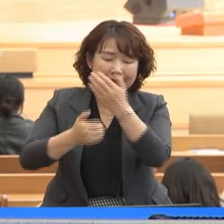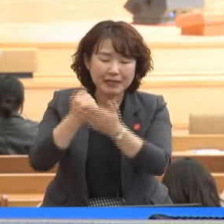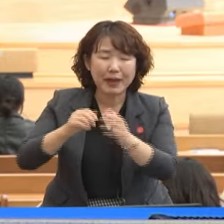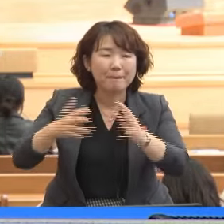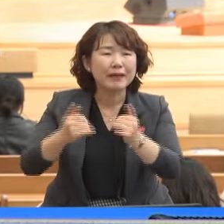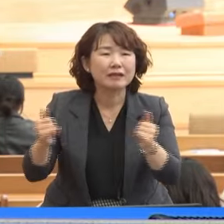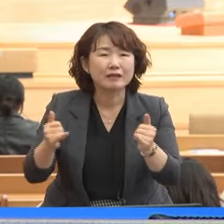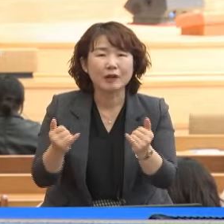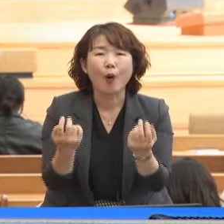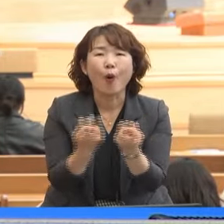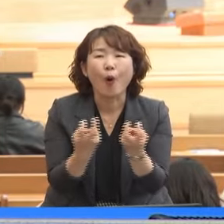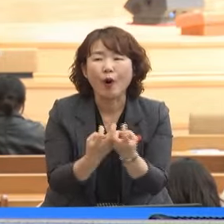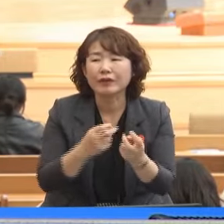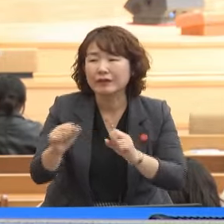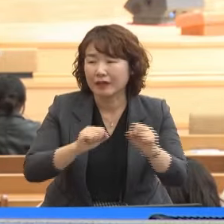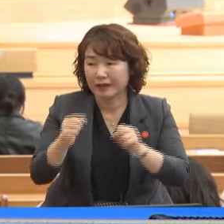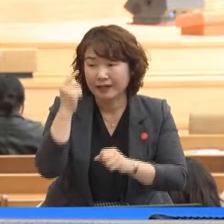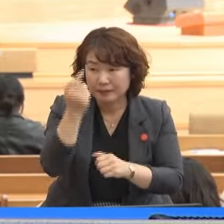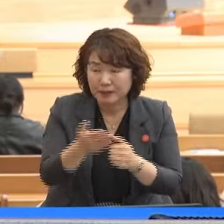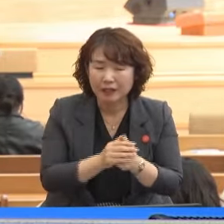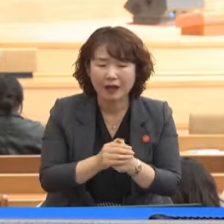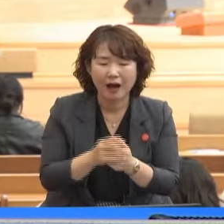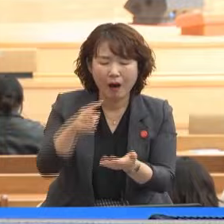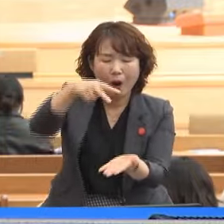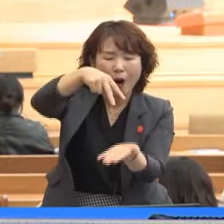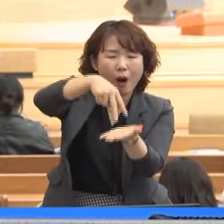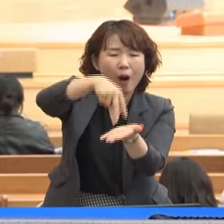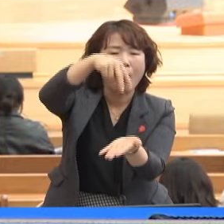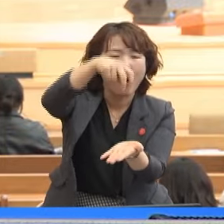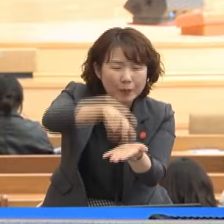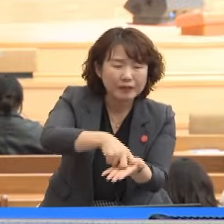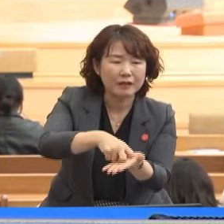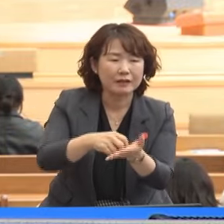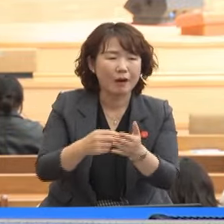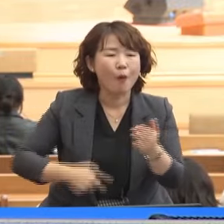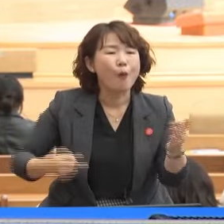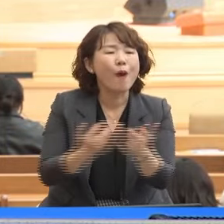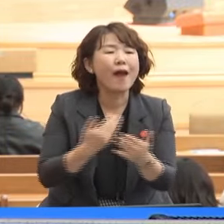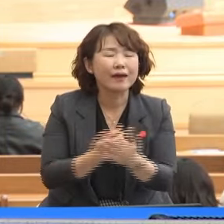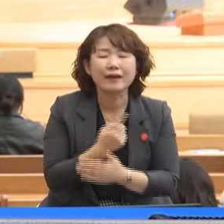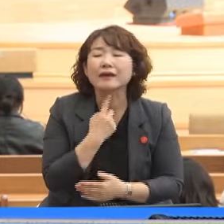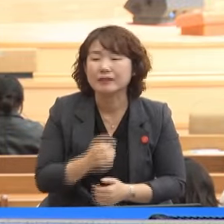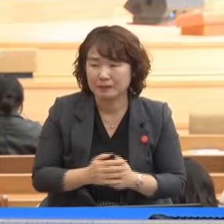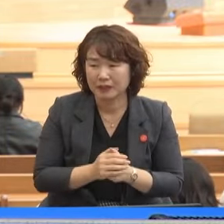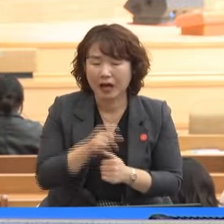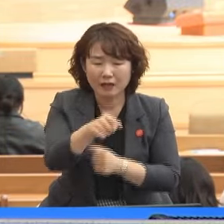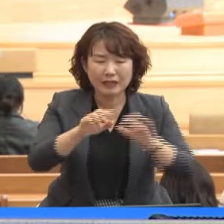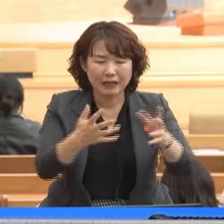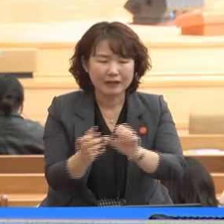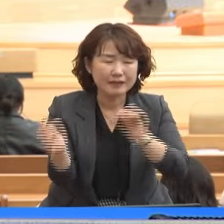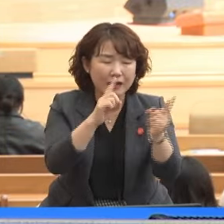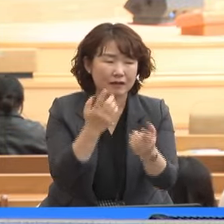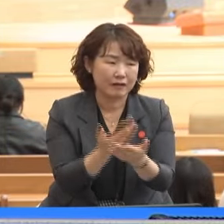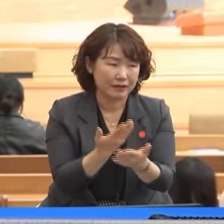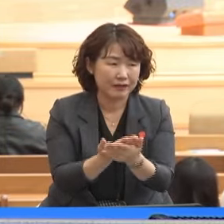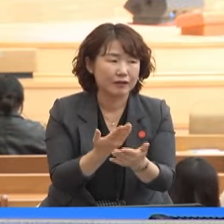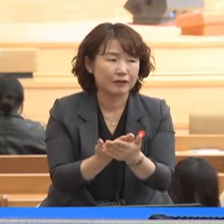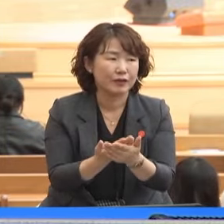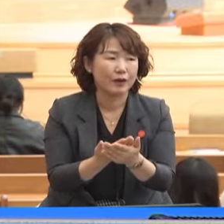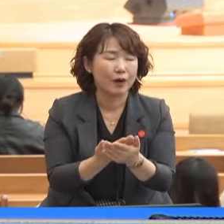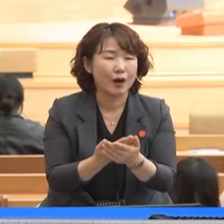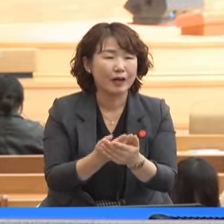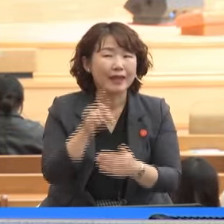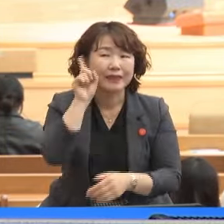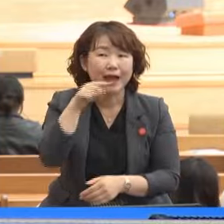했는가? 엎드려 회개한 줄 믿습니다. 아멘. 이 나라를 살려달라고, 여러분 이번